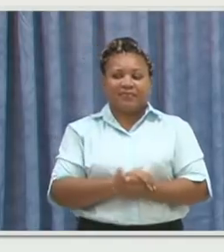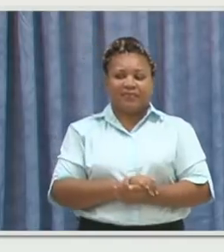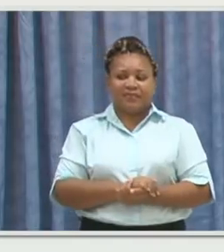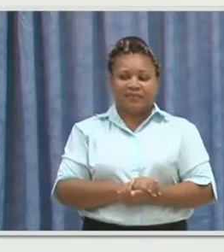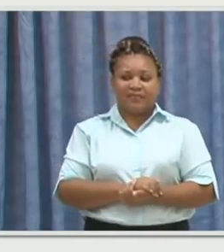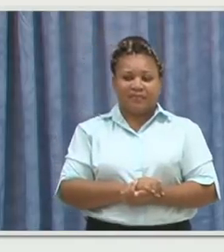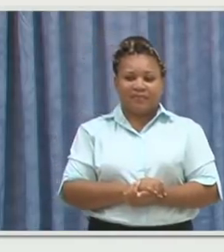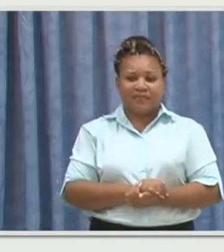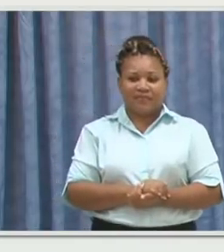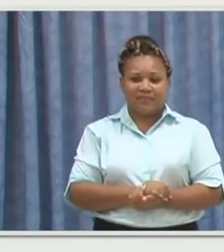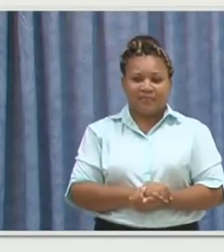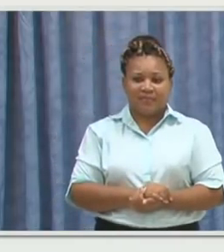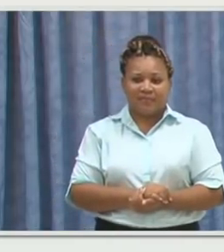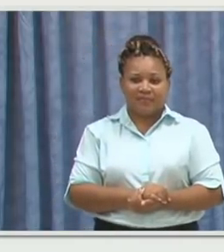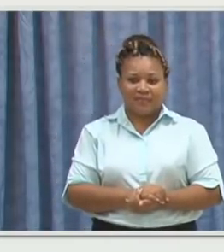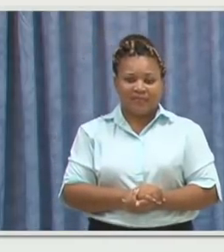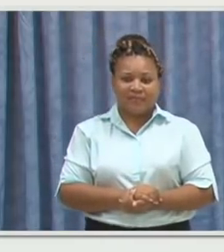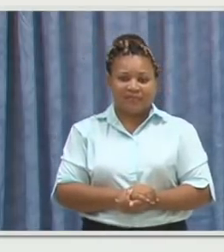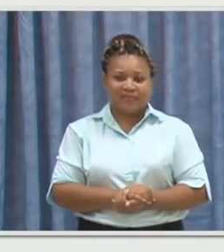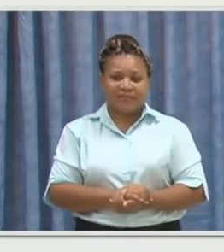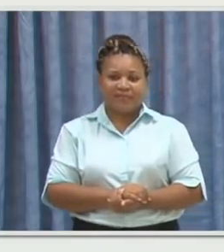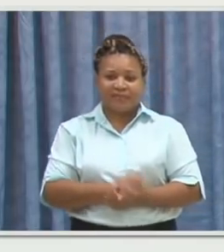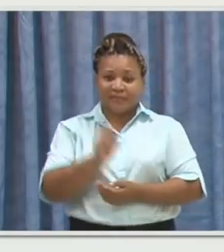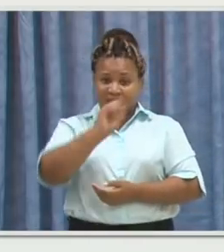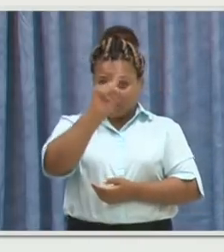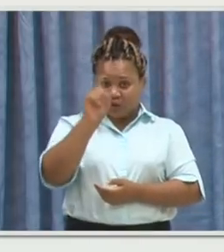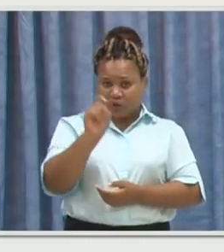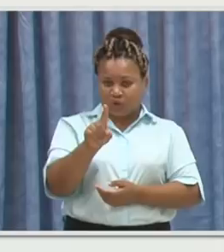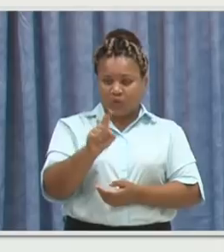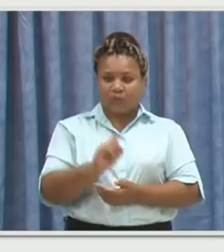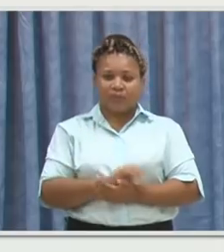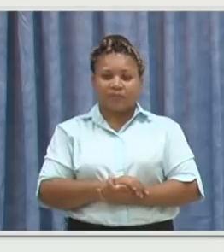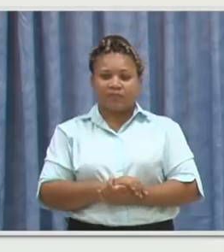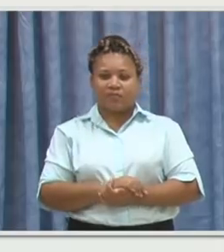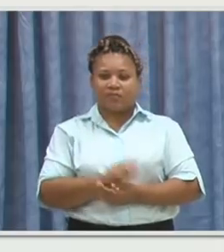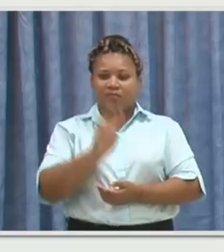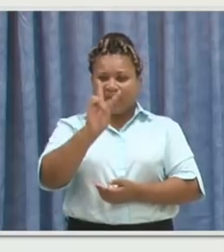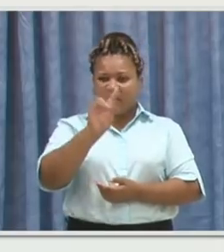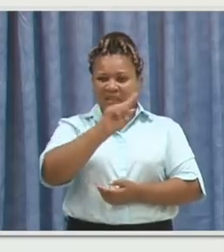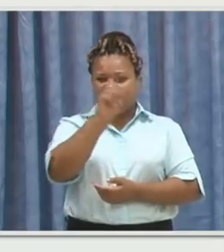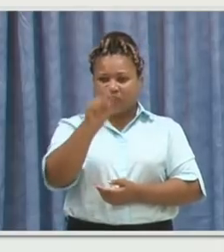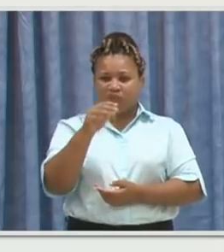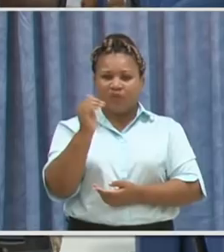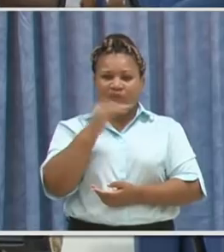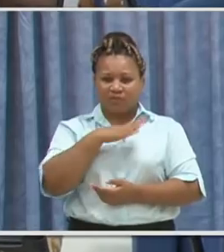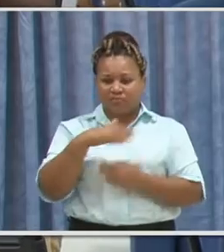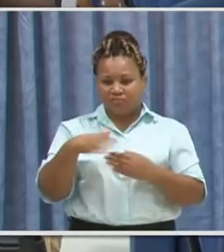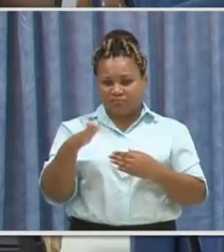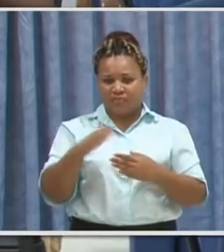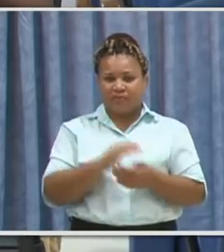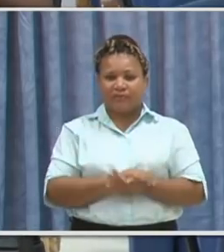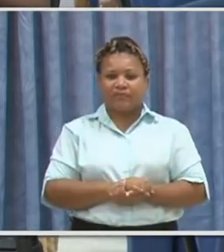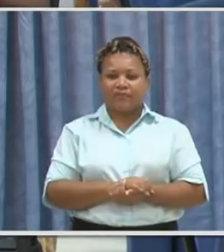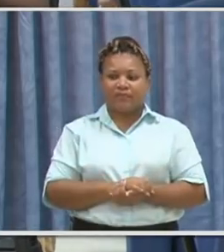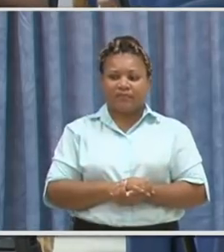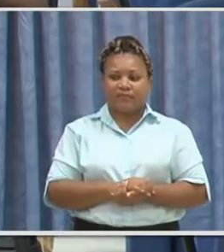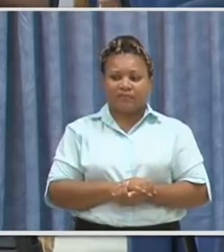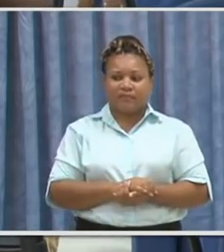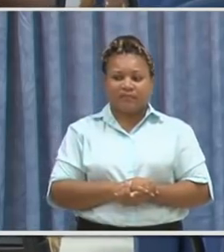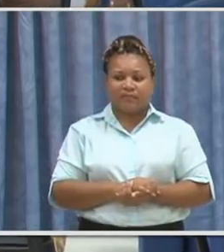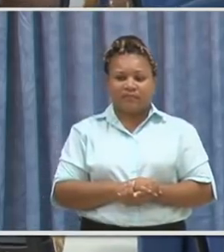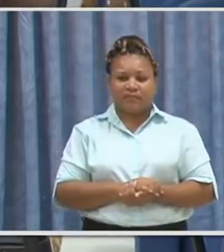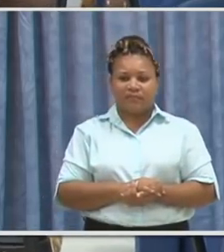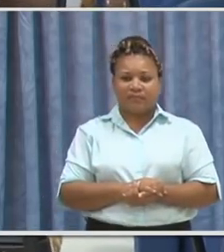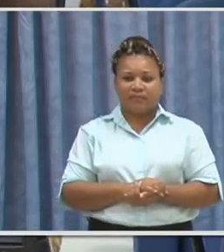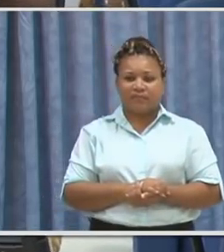Merci beaucoup. Allez, je vais vous demander des questions à celle que vous avez dit. Premier, il concerne les autres pays relax.